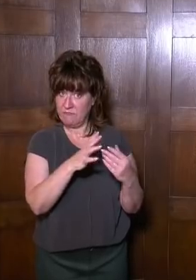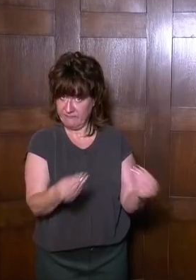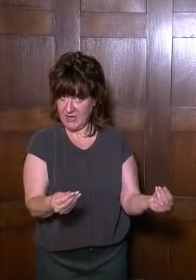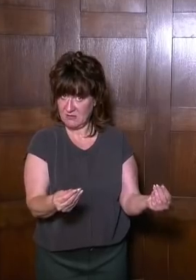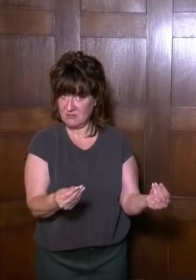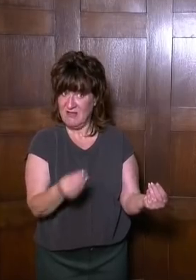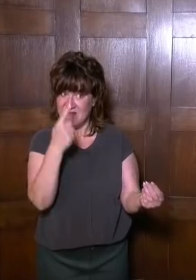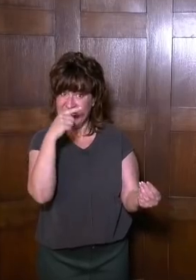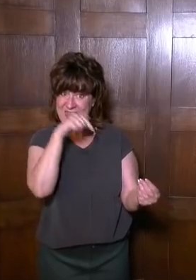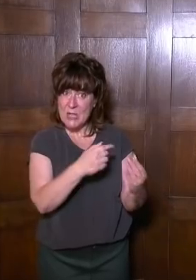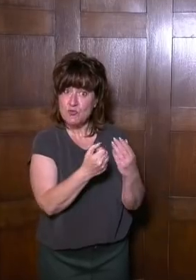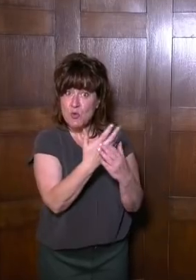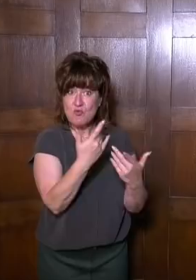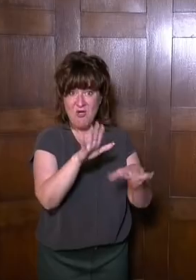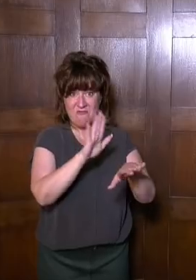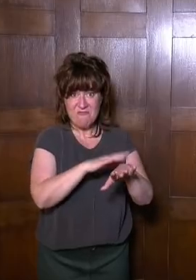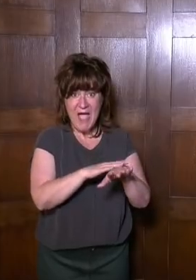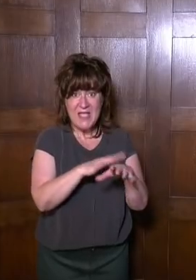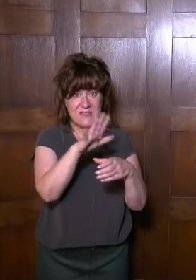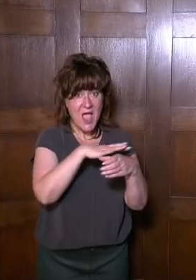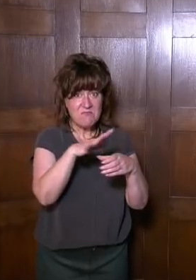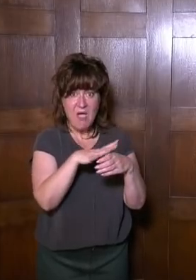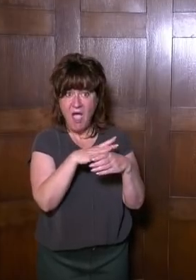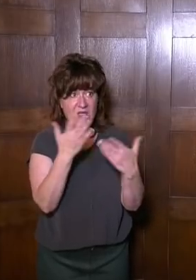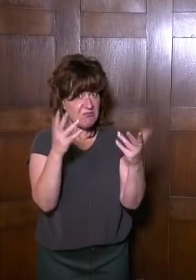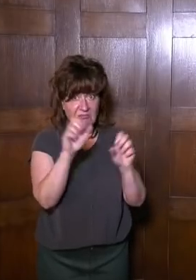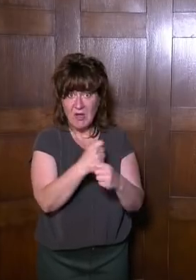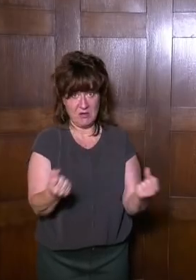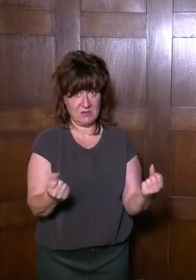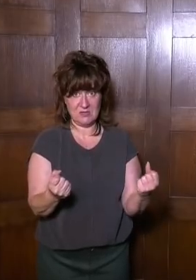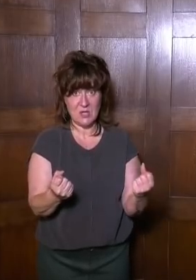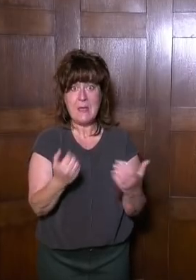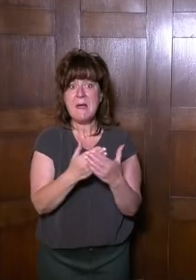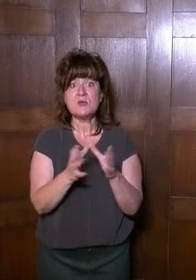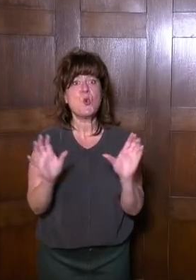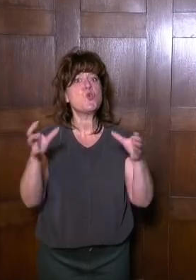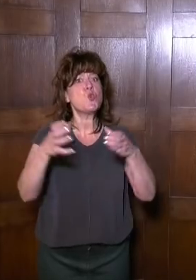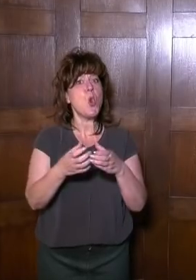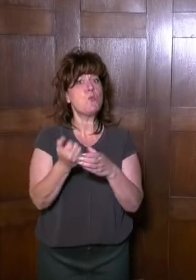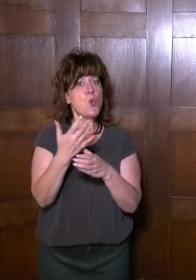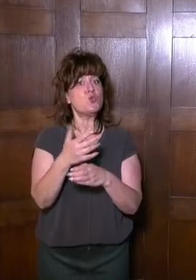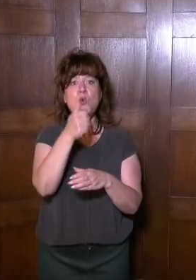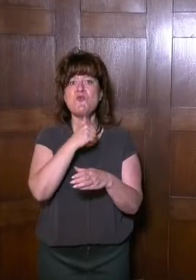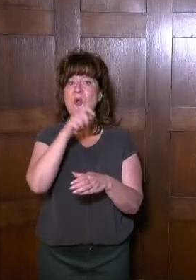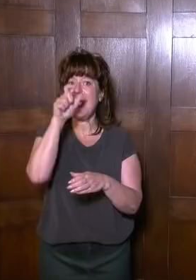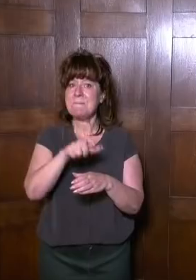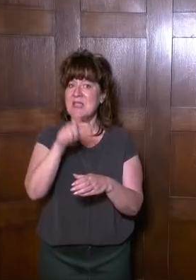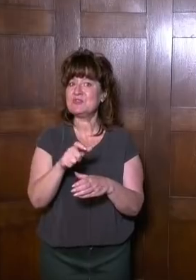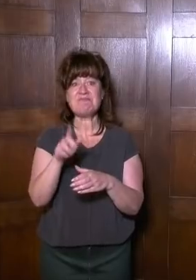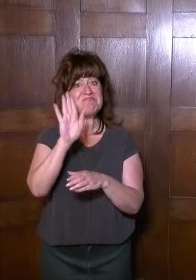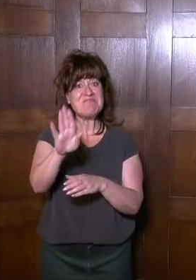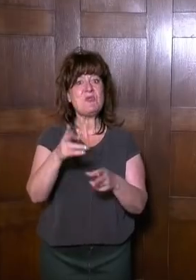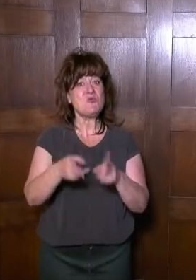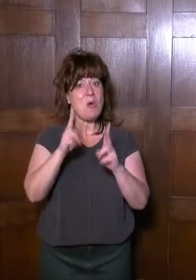und Freizeitbereich eigentlich nicht mehr berücksichtigen können. Junge Menschen zum Beispiel in der Clubkultur finden dort ihre normalen, ich sag mal, sozialen